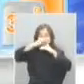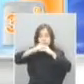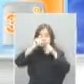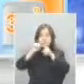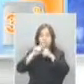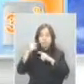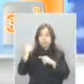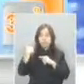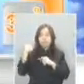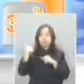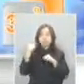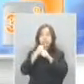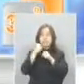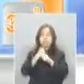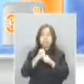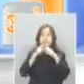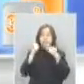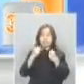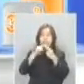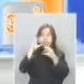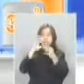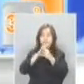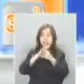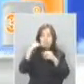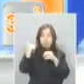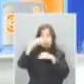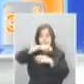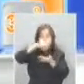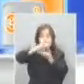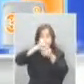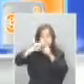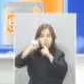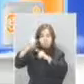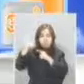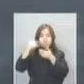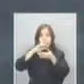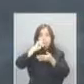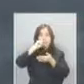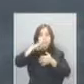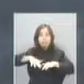องคลนสงประมาณ 2 เมตรและด้านฝั่งอัดามัลทะเลมีคลนสูงประมาณ 1 เมตร